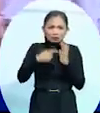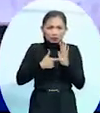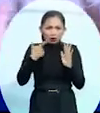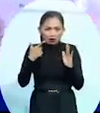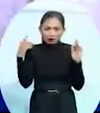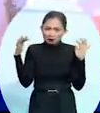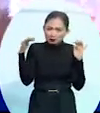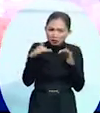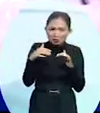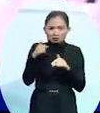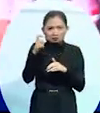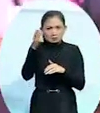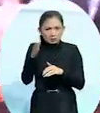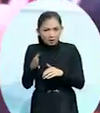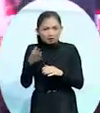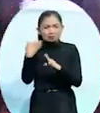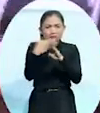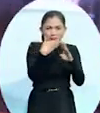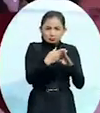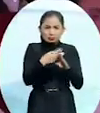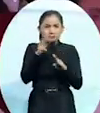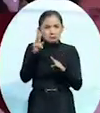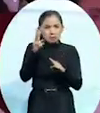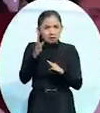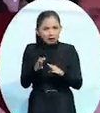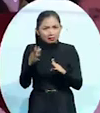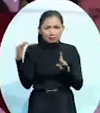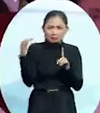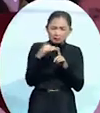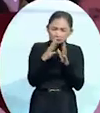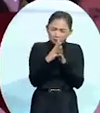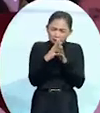viên, hơn 30 trường đại học cao đẳng với trên 3.500 dự án tham gia.